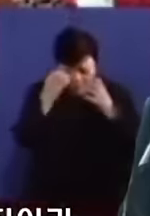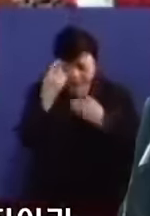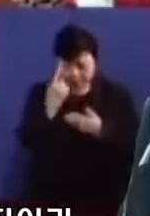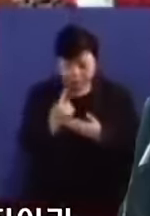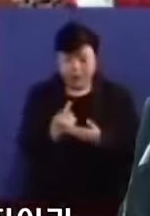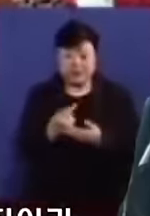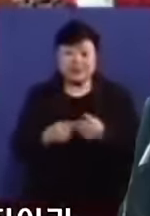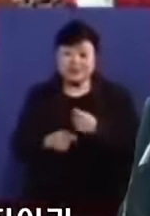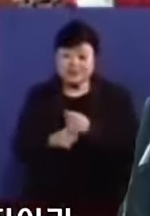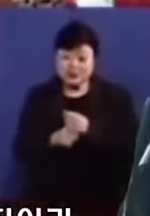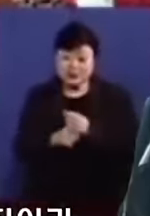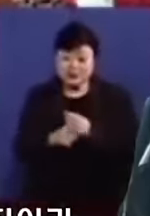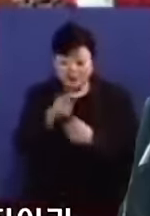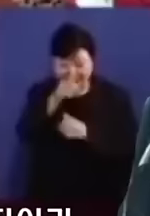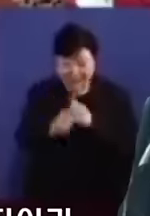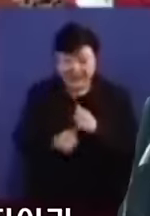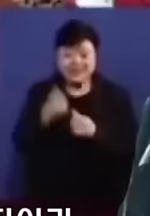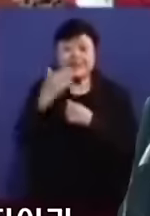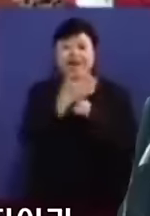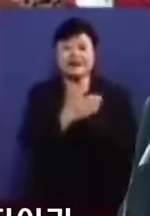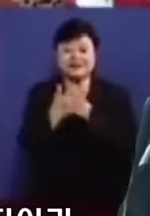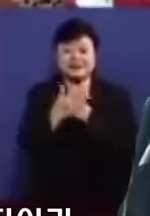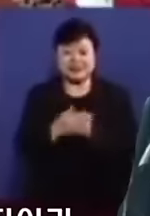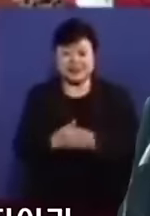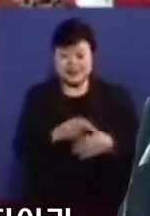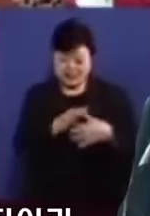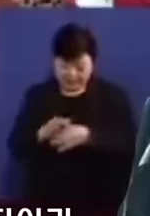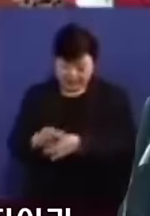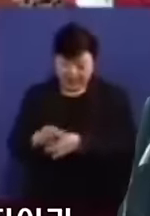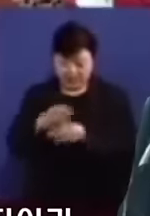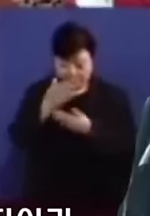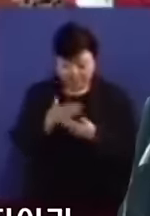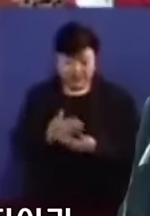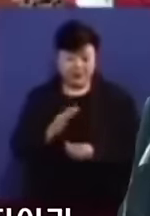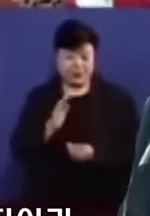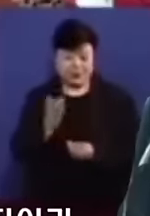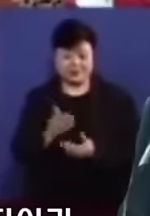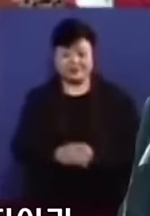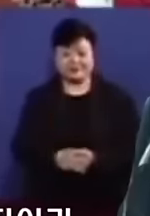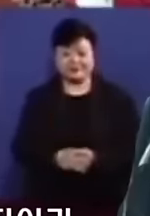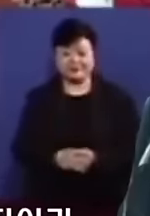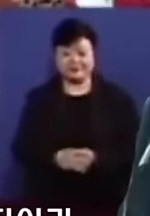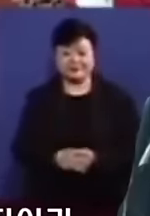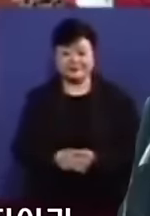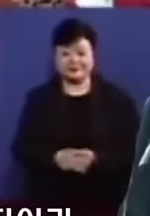다가오는 것은 하나님의 은혜를 보존하기 위해서 그렇게 하는 것입니다.